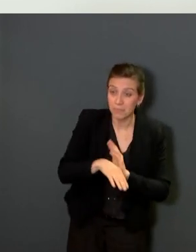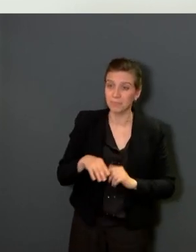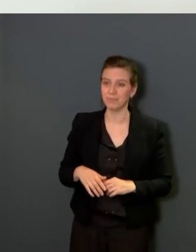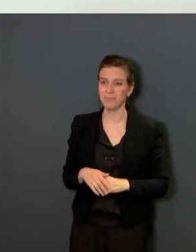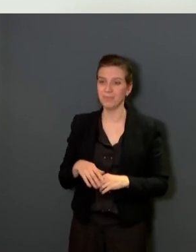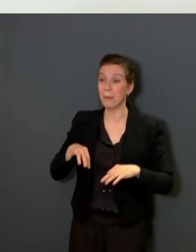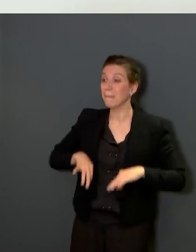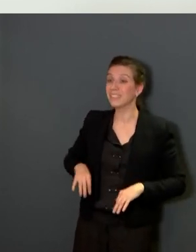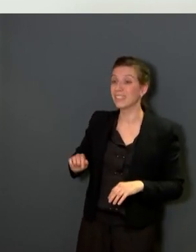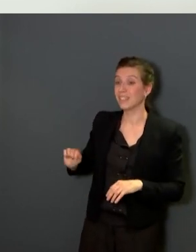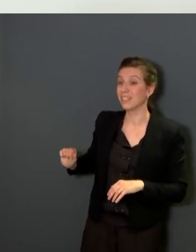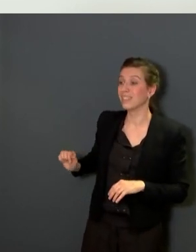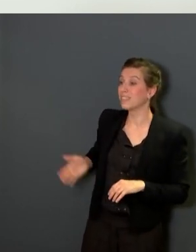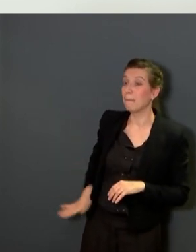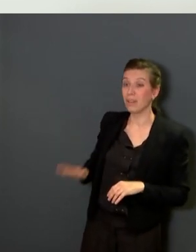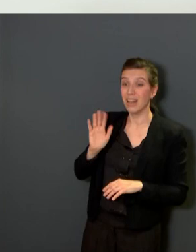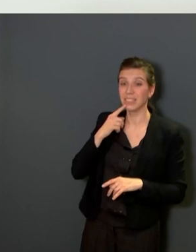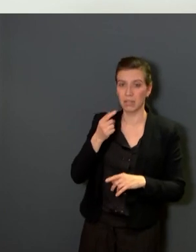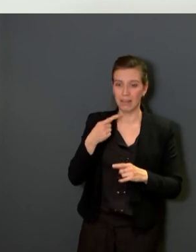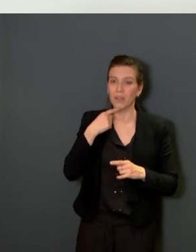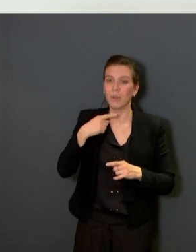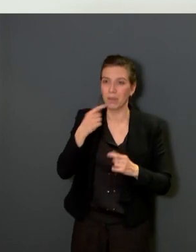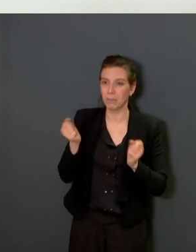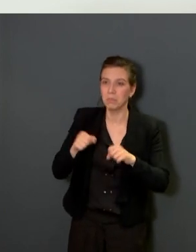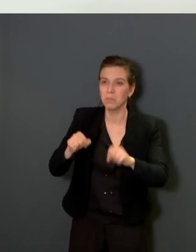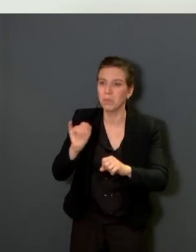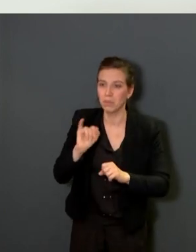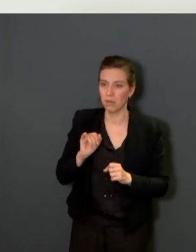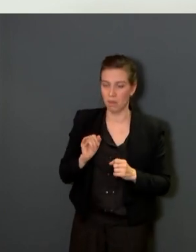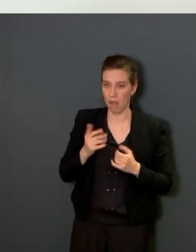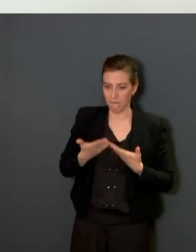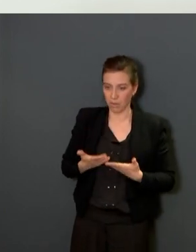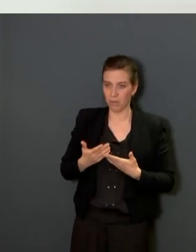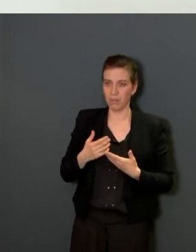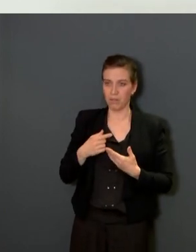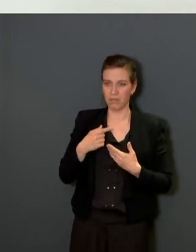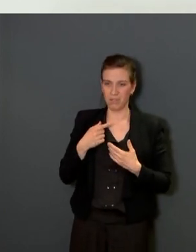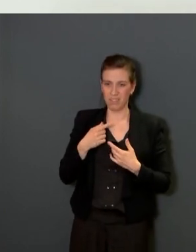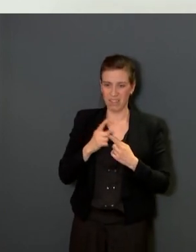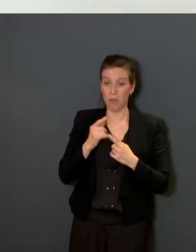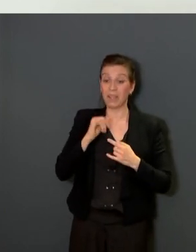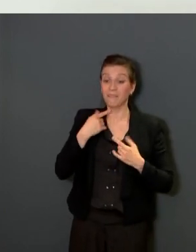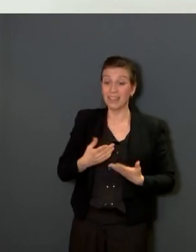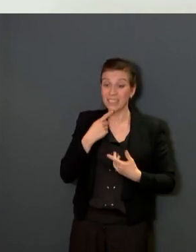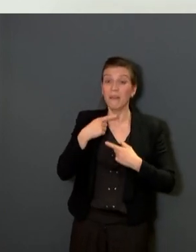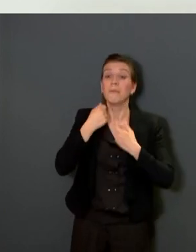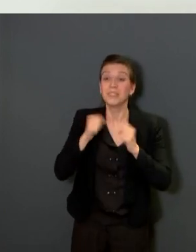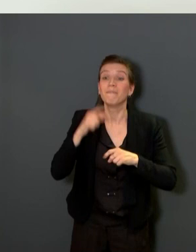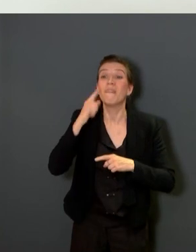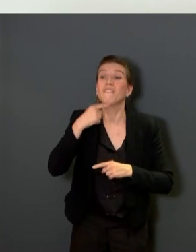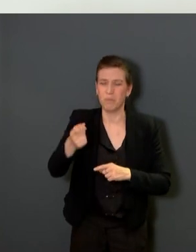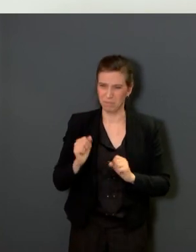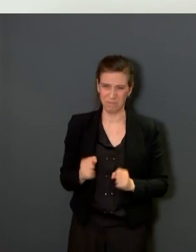beslissingen gaan kunnen aankondigen die we vandaag wilden aankondigen, die kans is toch heel klein? Wel, maar